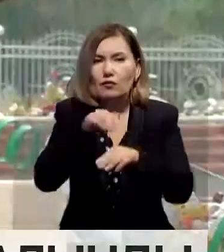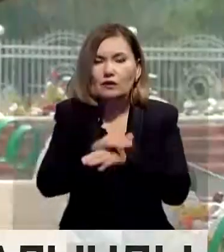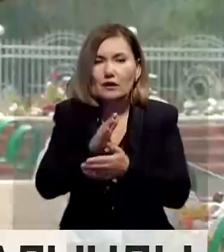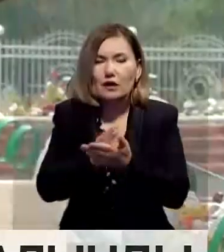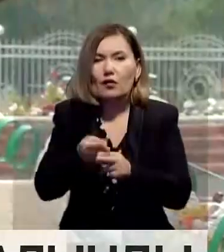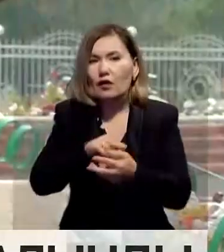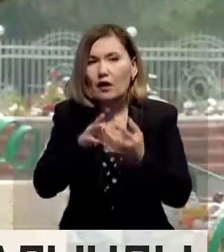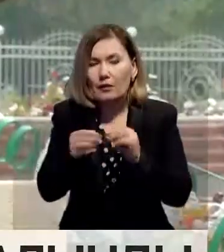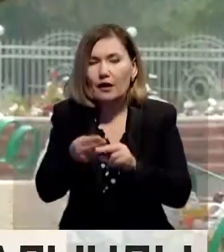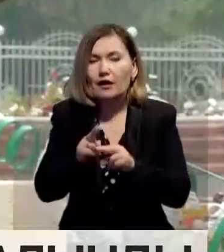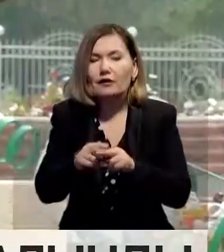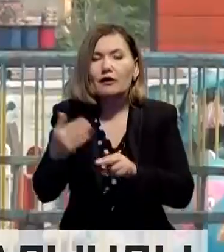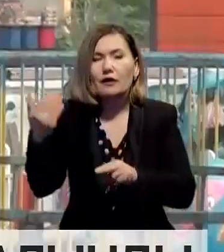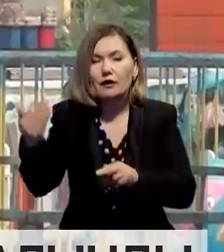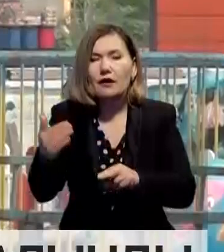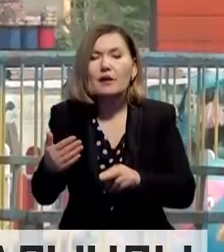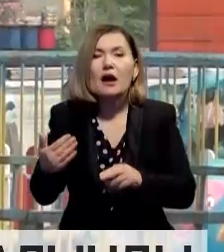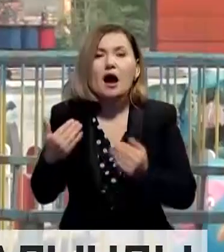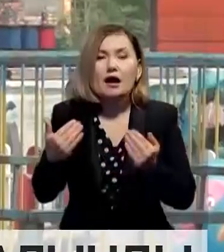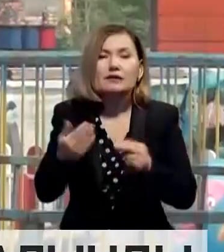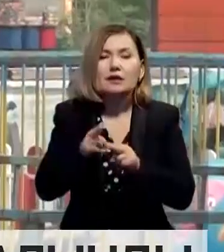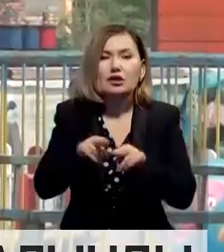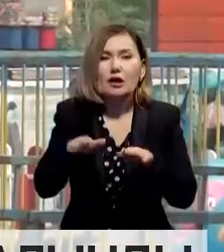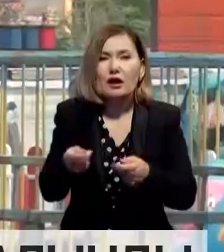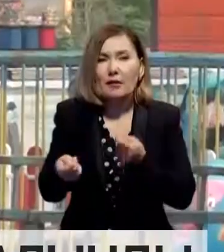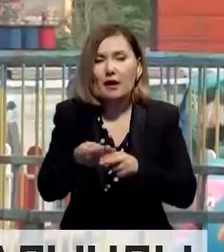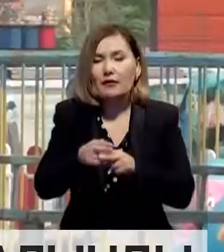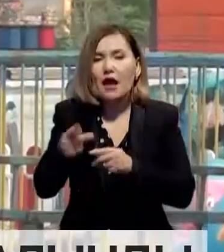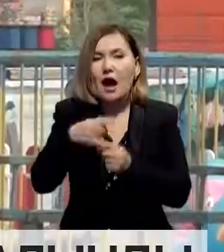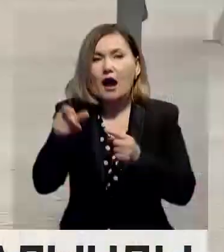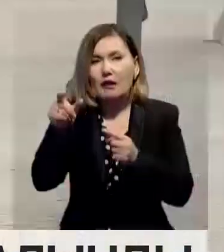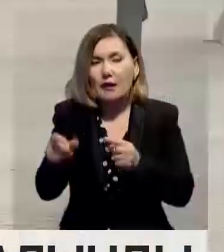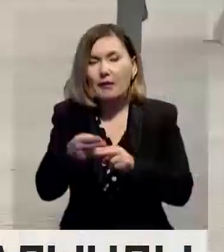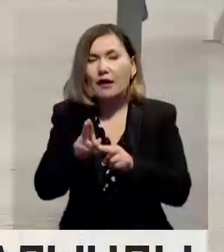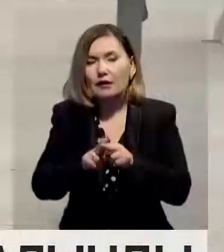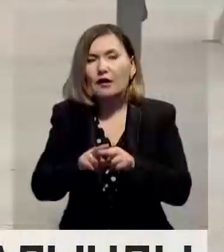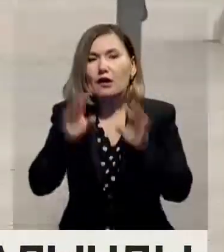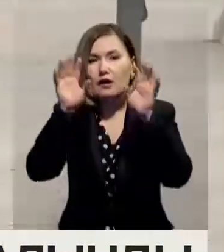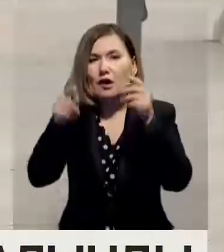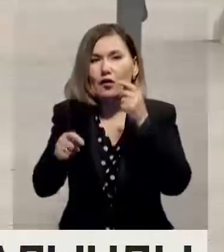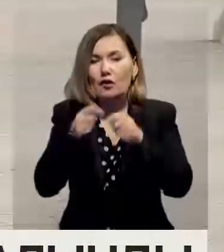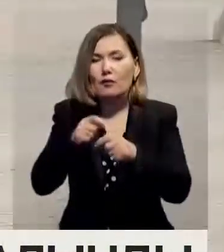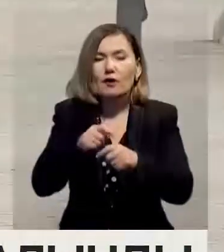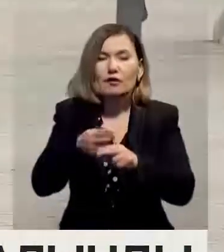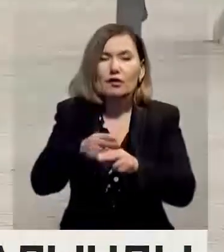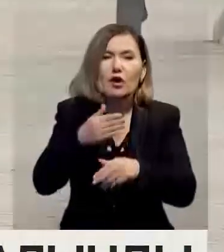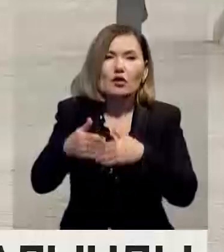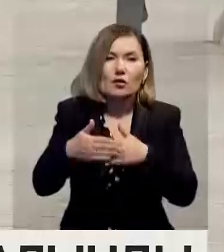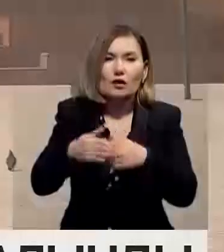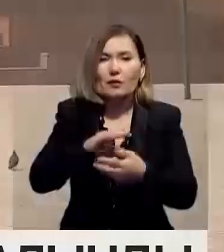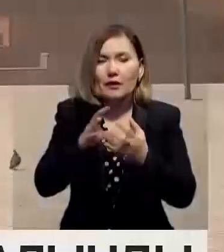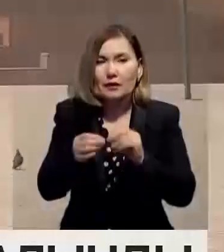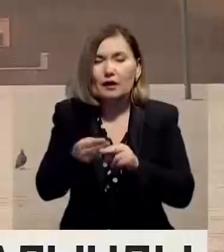базарға айналғанын айтып шағымданды. Енді жергілікті билік кәсіп иелерінің заңды жұмыс істеу үшін осындай шешім қабылдаған.